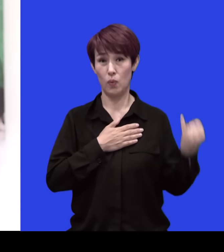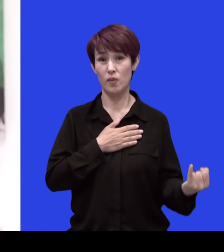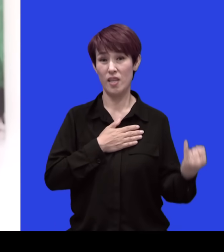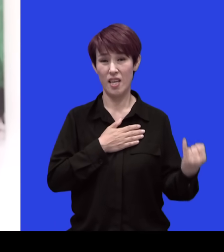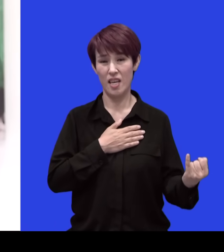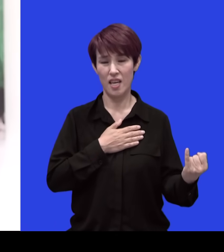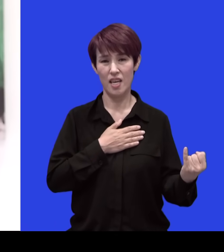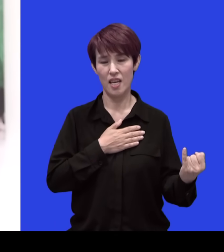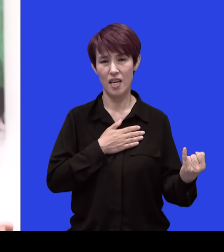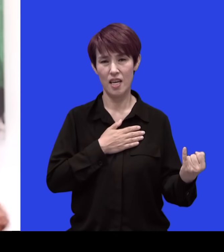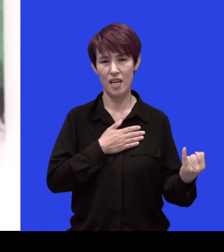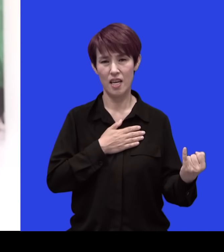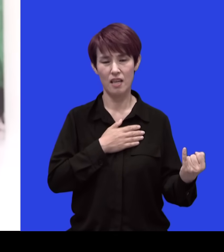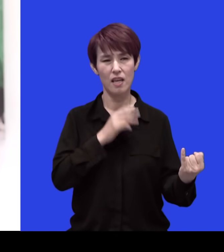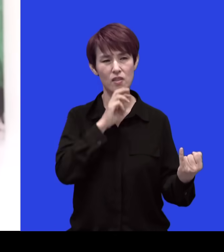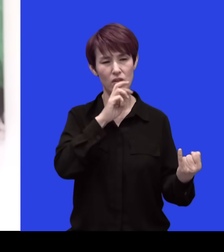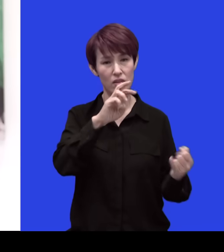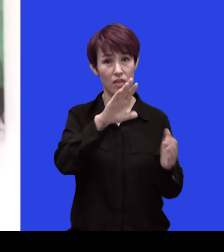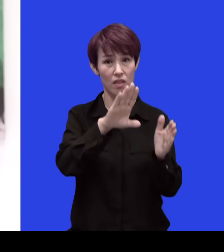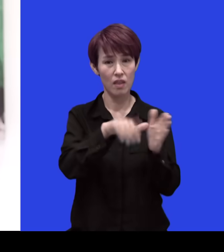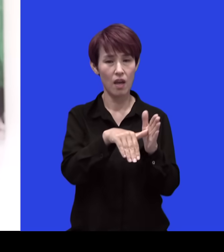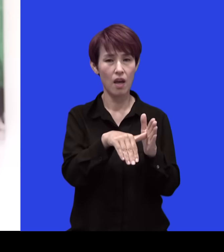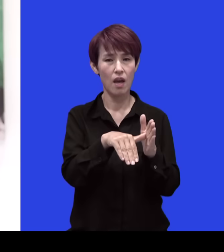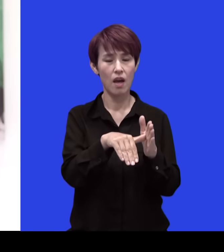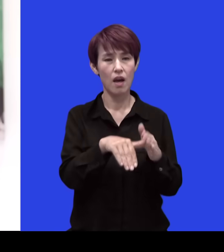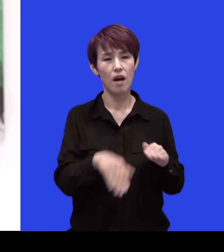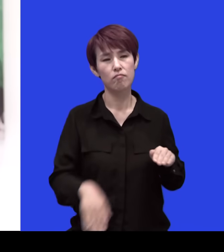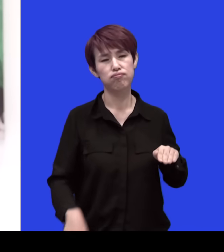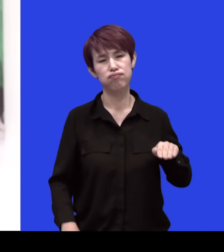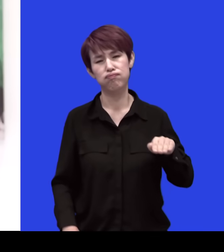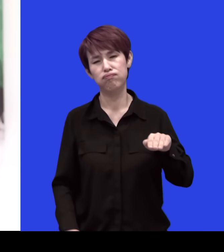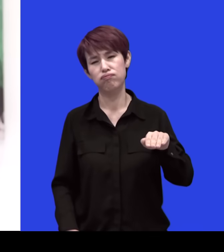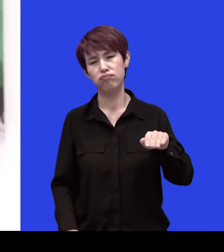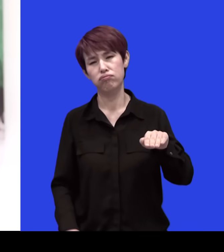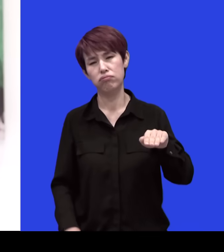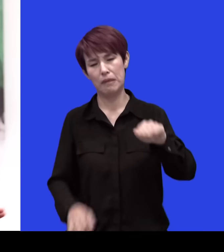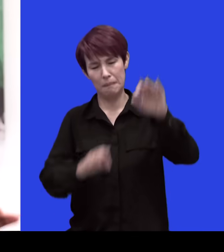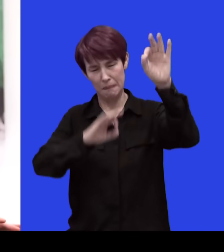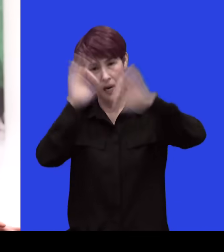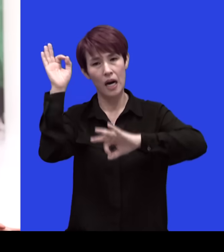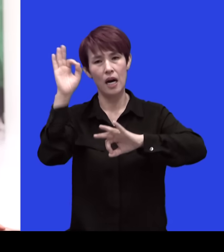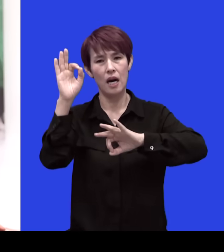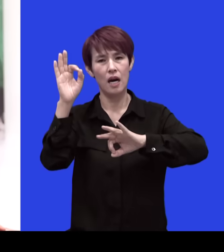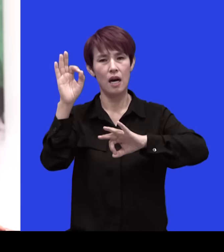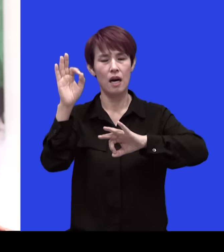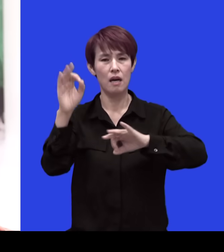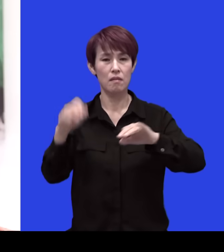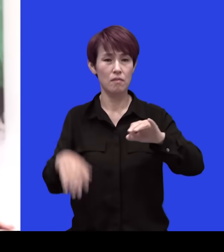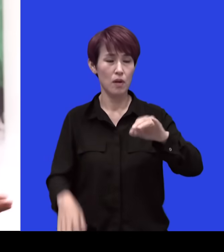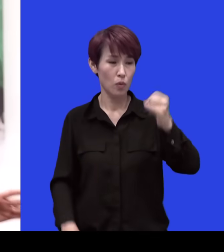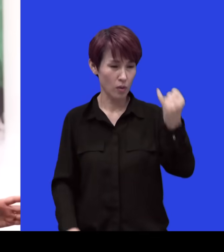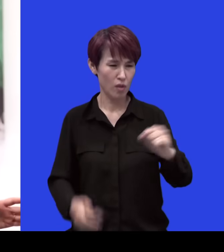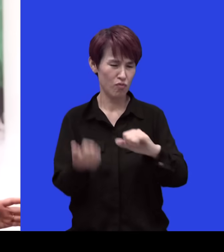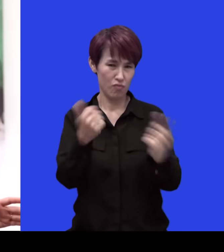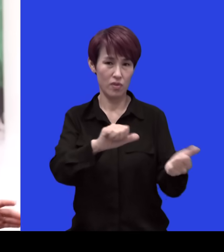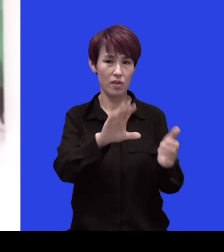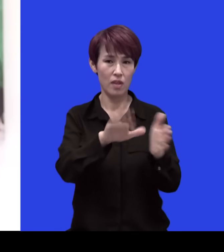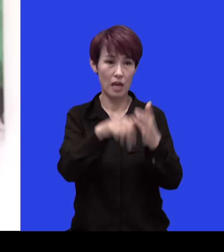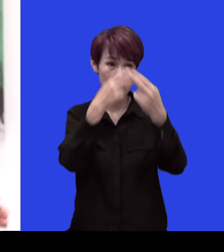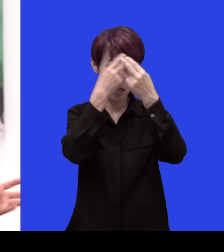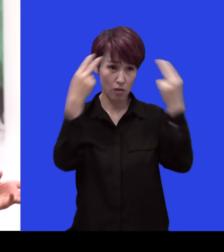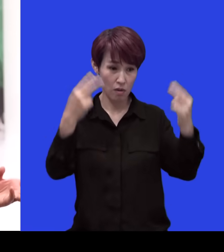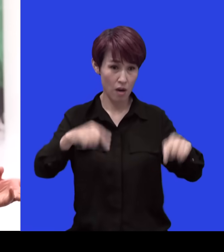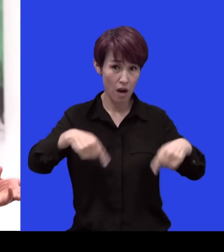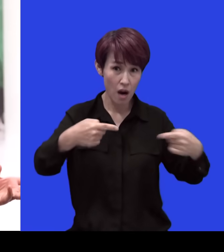동생이 30살 때 차 타고 가다가 갑자기 사고를 당해서 이제 그 자리에서 갔었을 때 제가 장례식장에 갔을